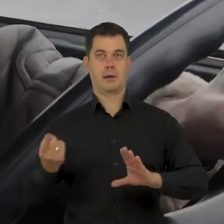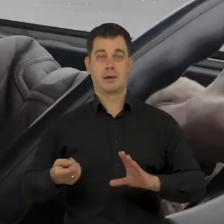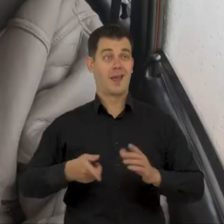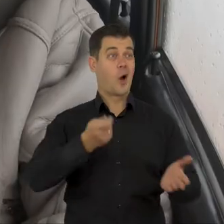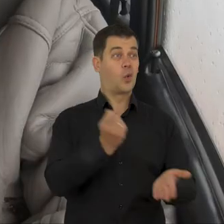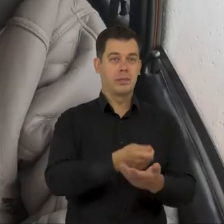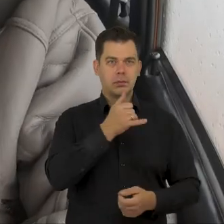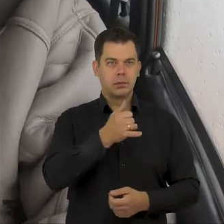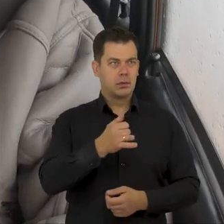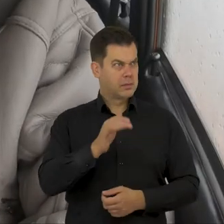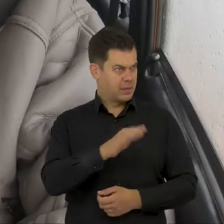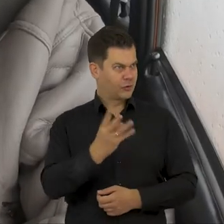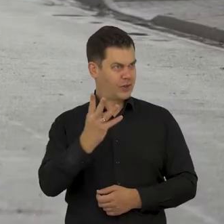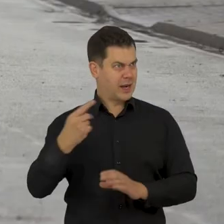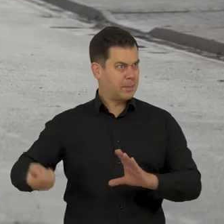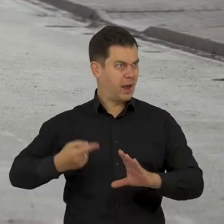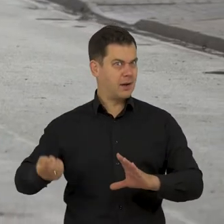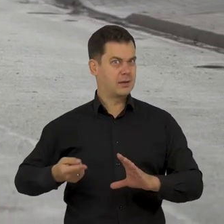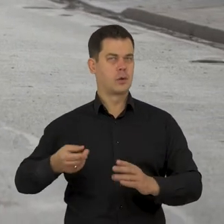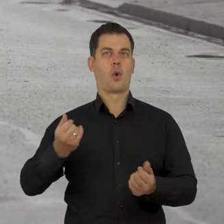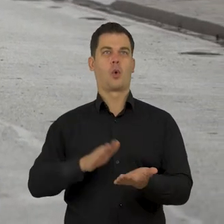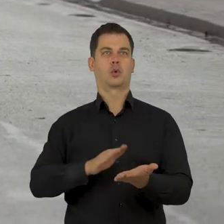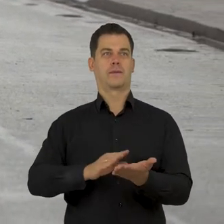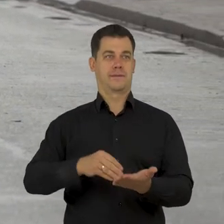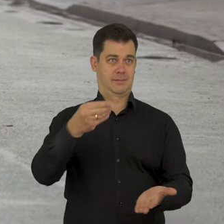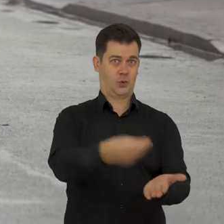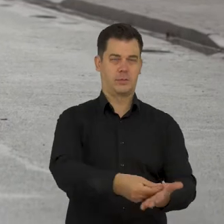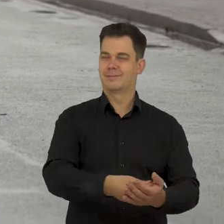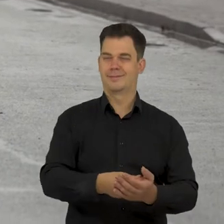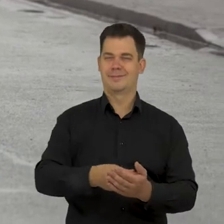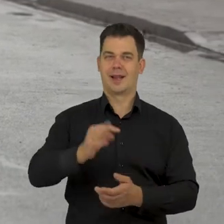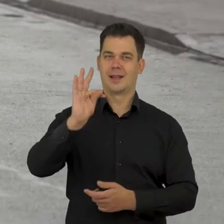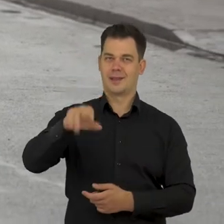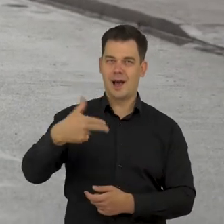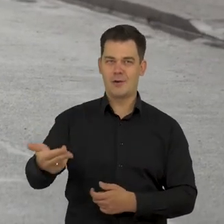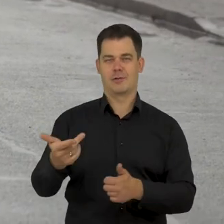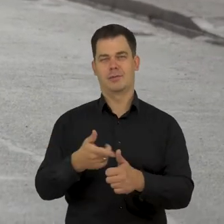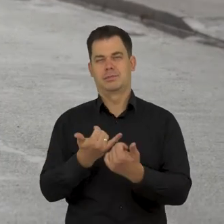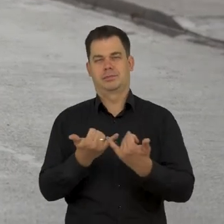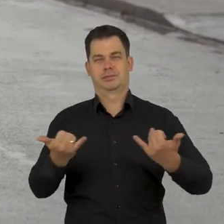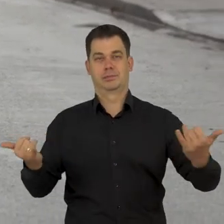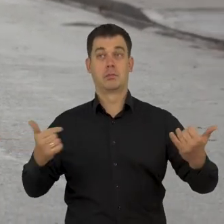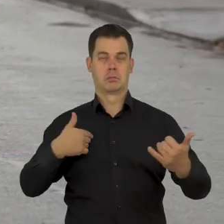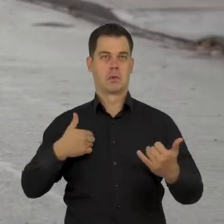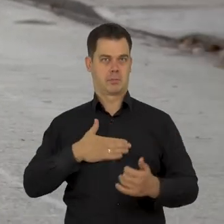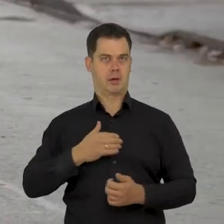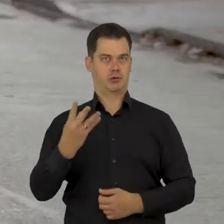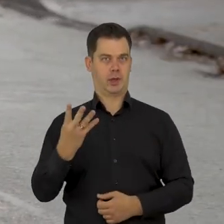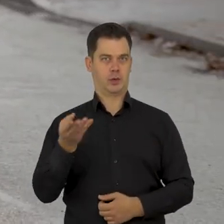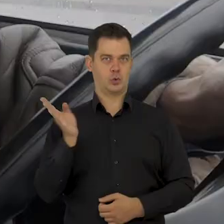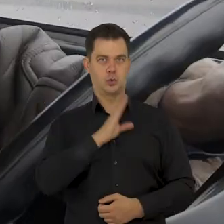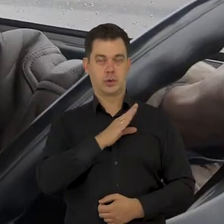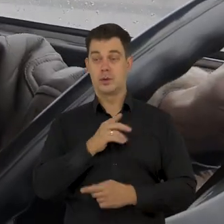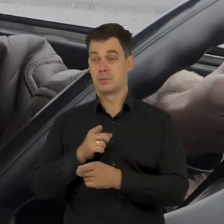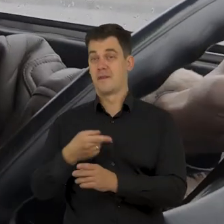nie do kupienia. Cztery pralki automatyczne, tak. I tego się nie kupowało za gotówkę? Nie, to było na talony, przydziały jakieś tam. Ja załatwiłem cztery